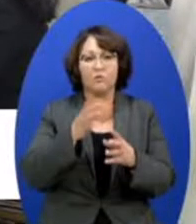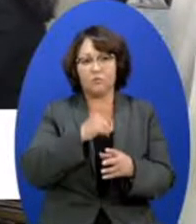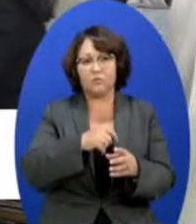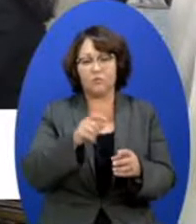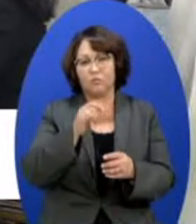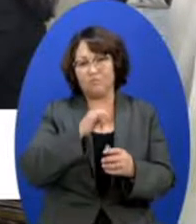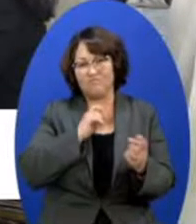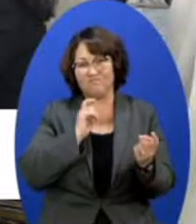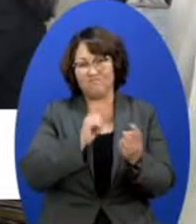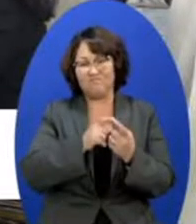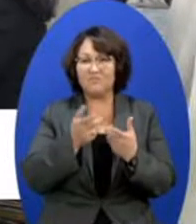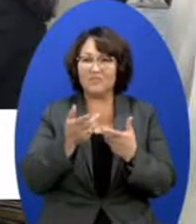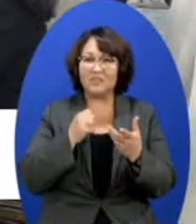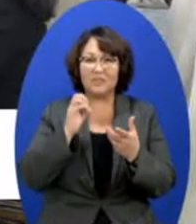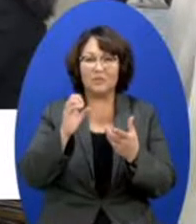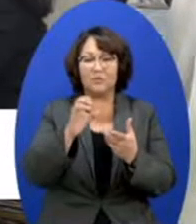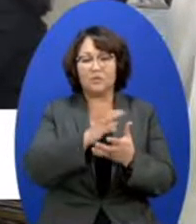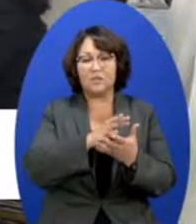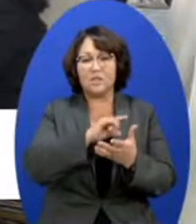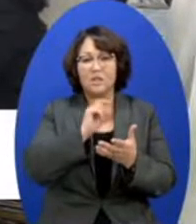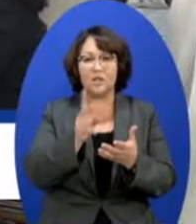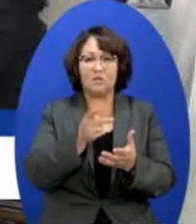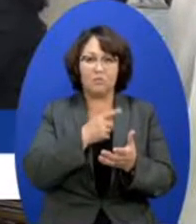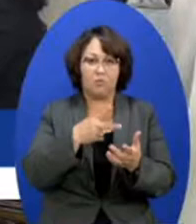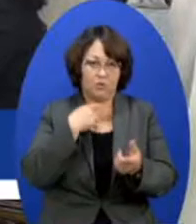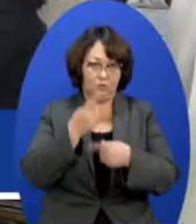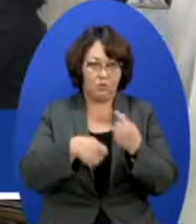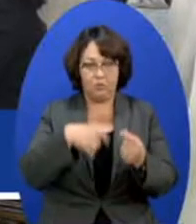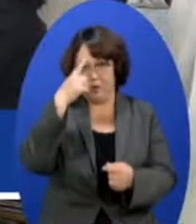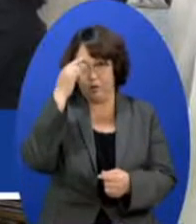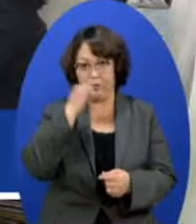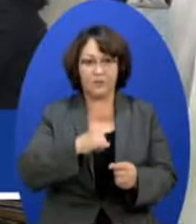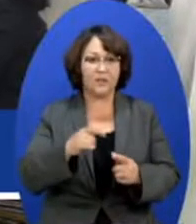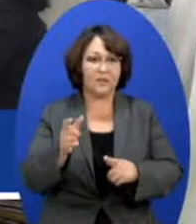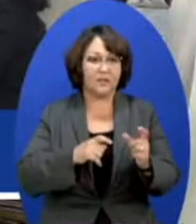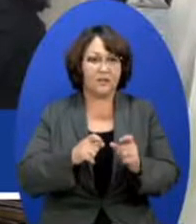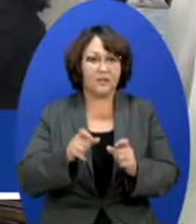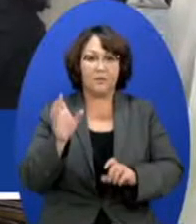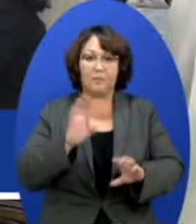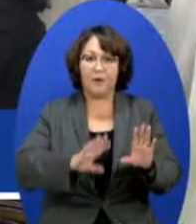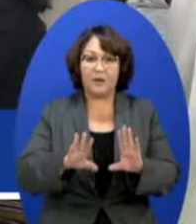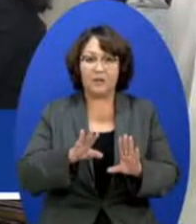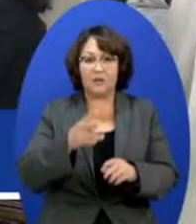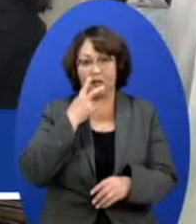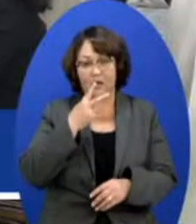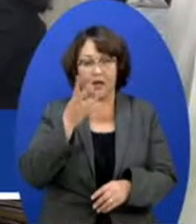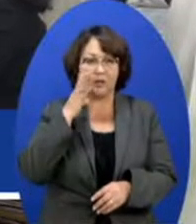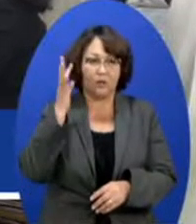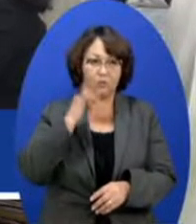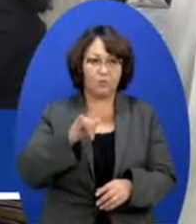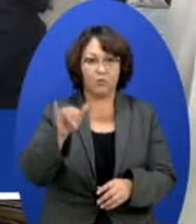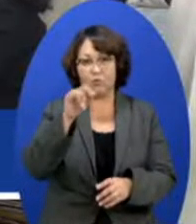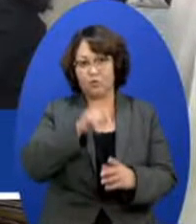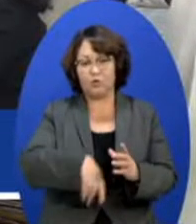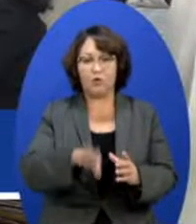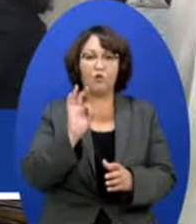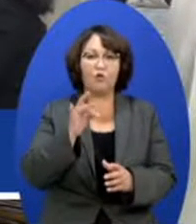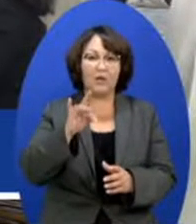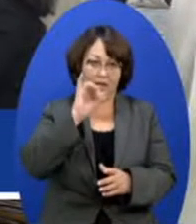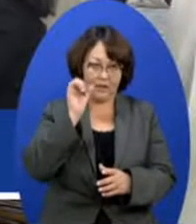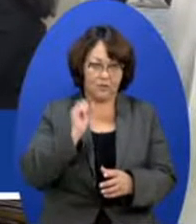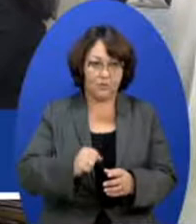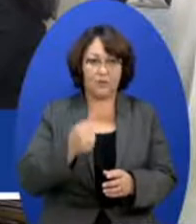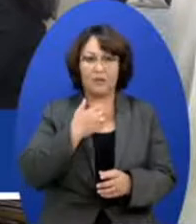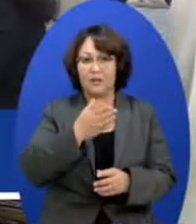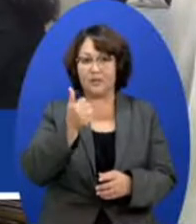ерөөсөө зээлийн хүү асуудал ярьж байгаа. Манай эдийн засгийн нөхцөл байдал, гадаад дотоод үрийн нөхцөл байдал таагүй сайн мэдж